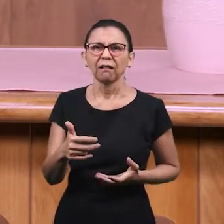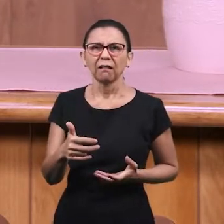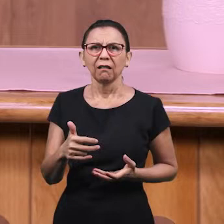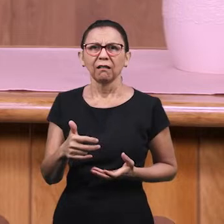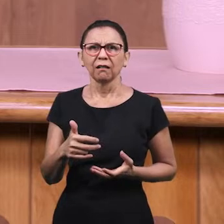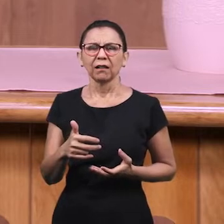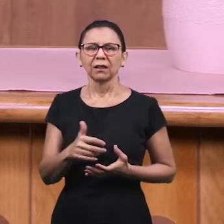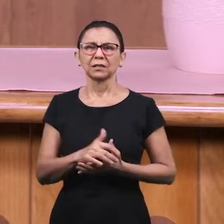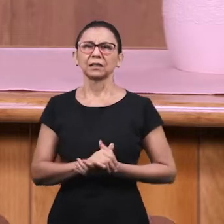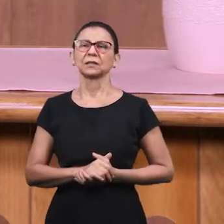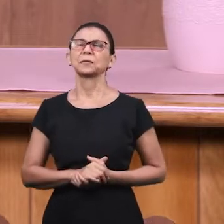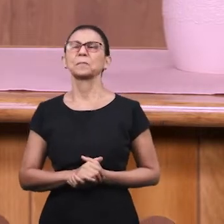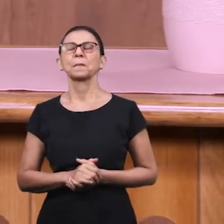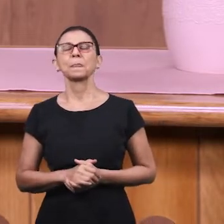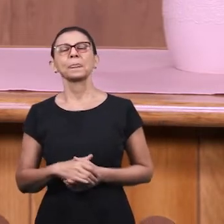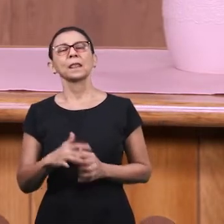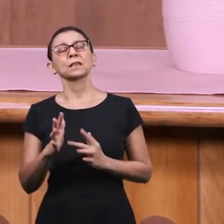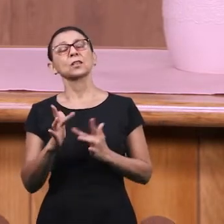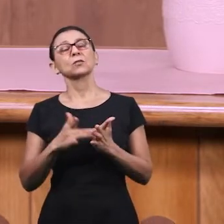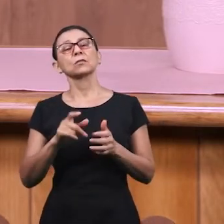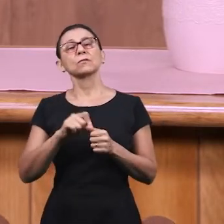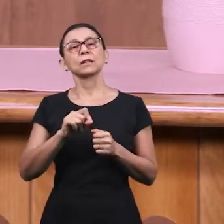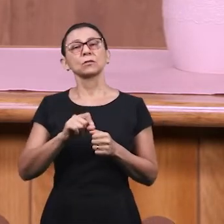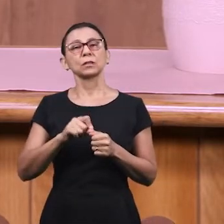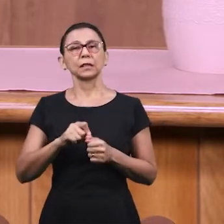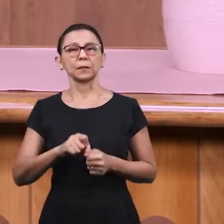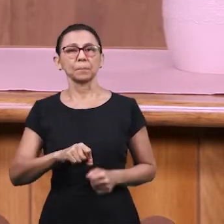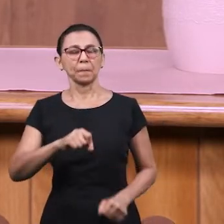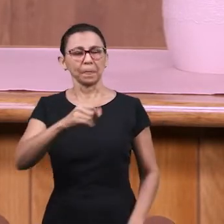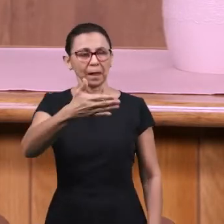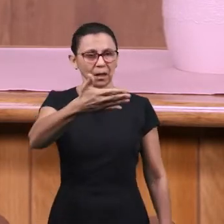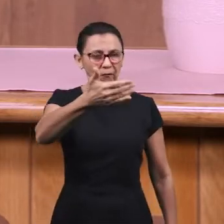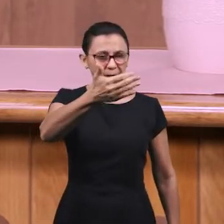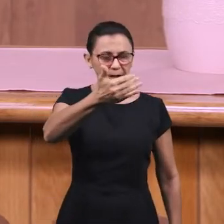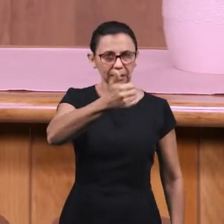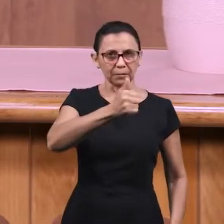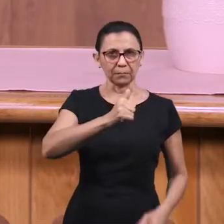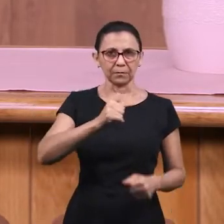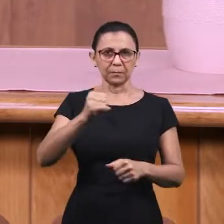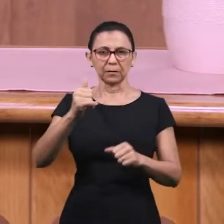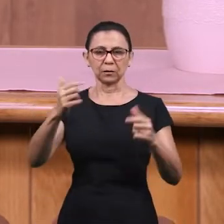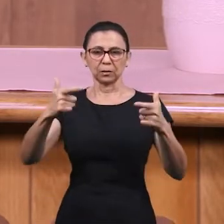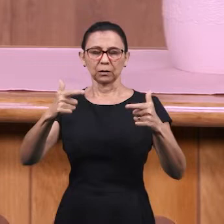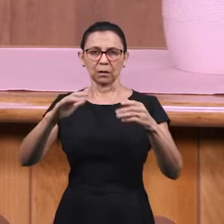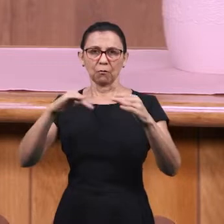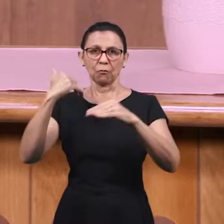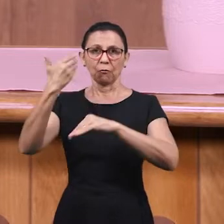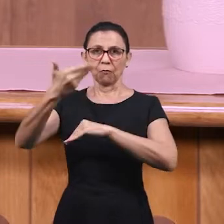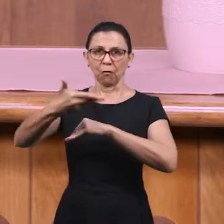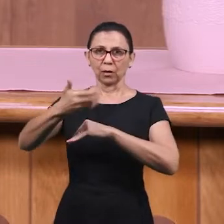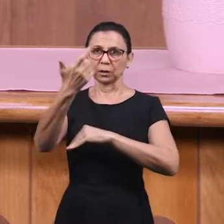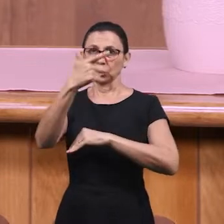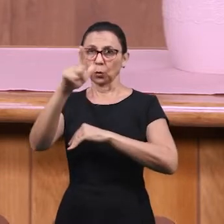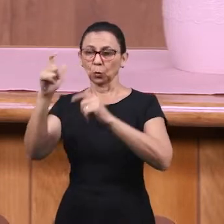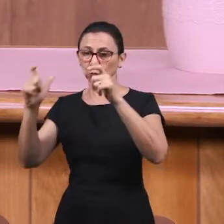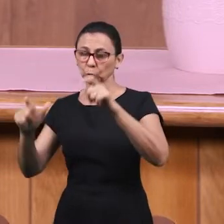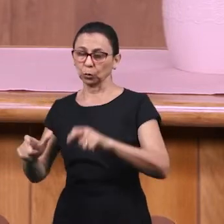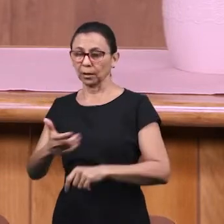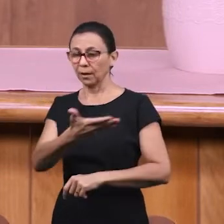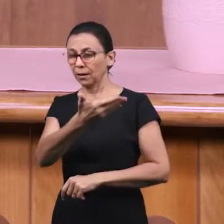Итак, что же Иисус делает? Он выводит его из селения и снова возлагает на него руки.